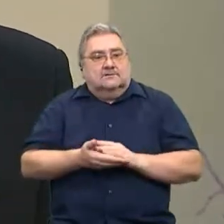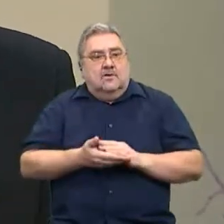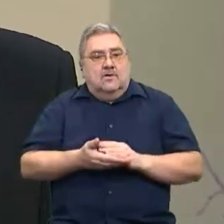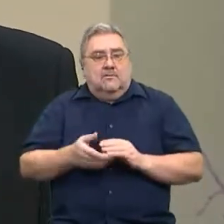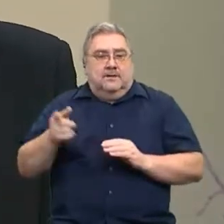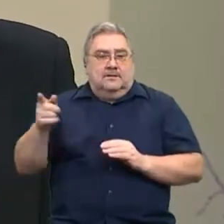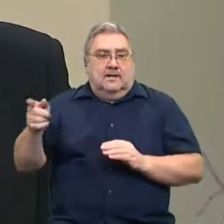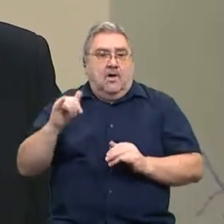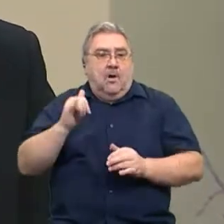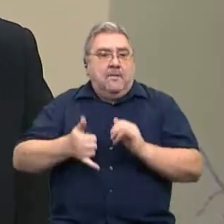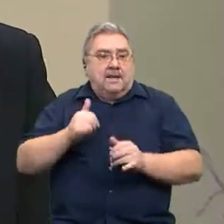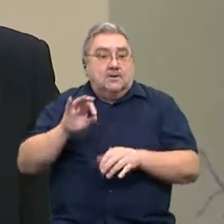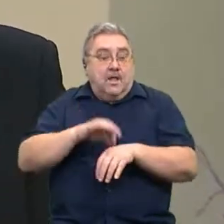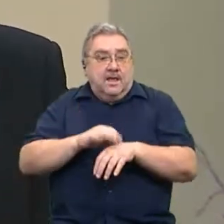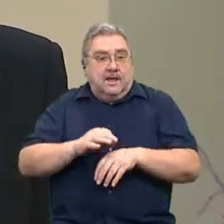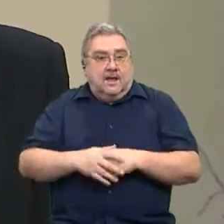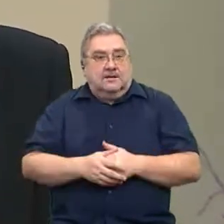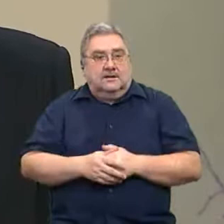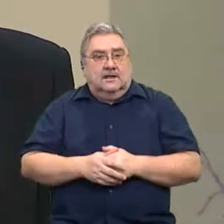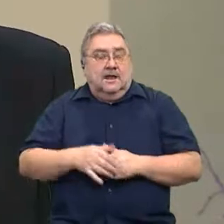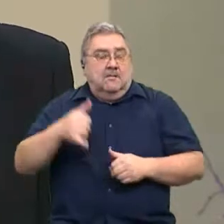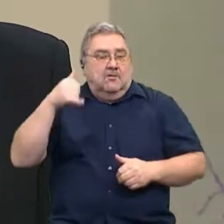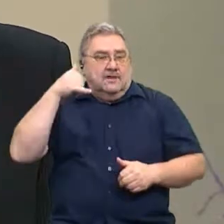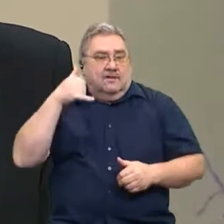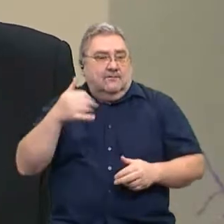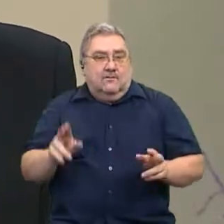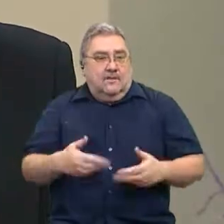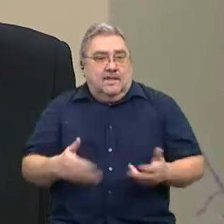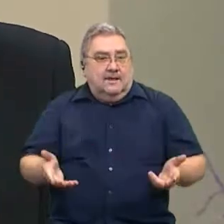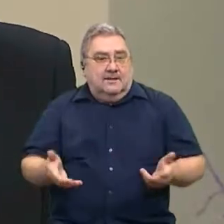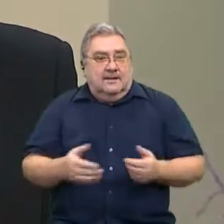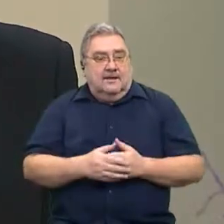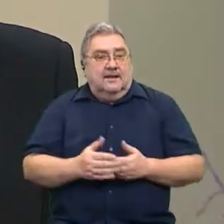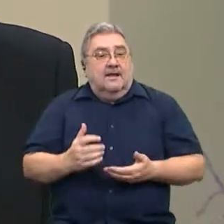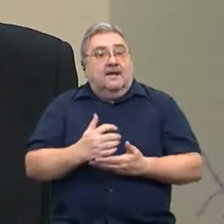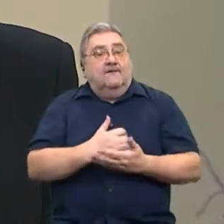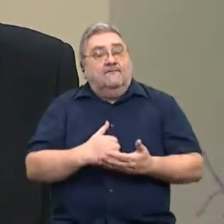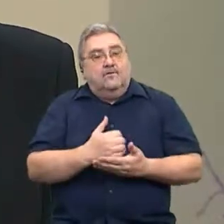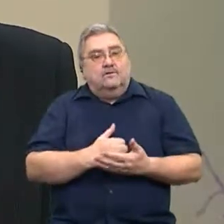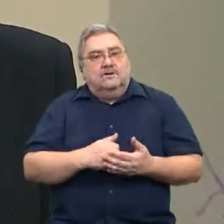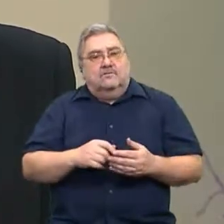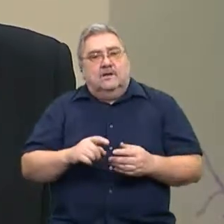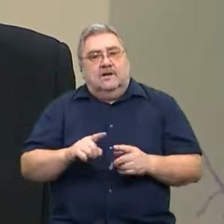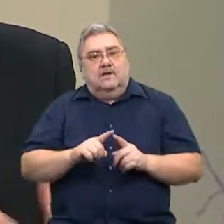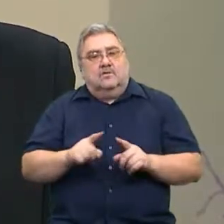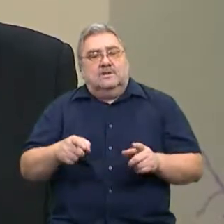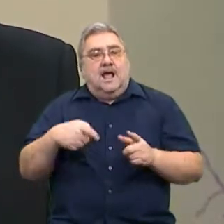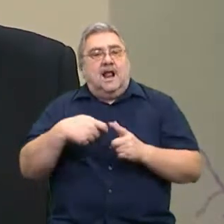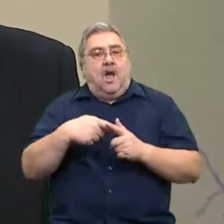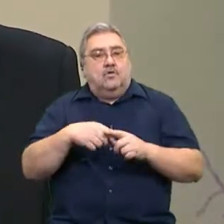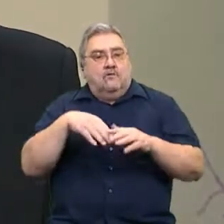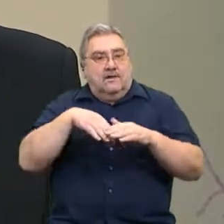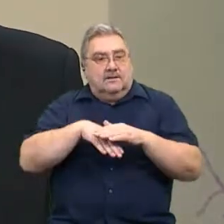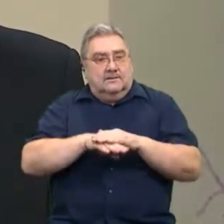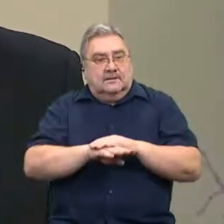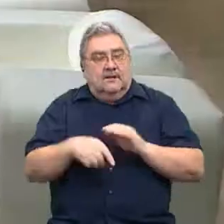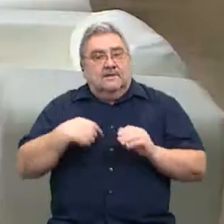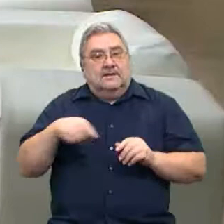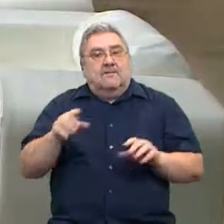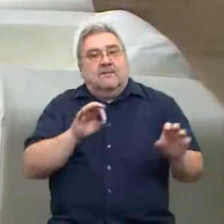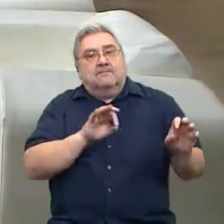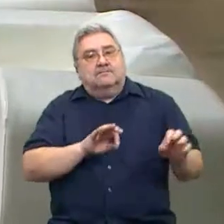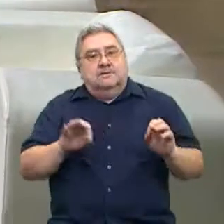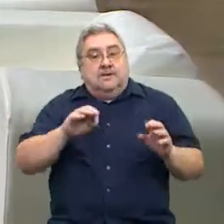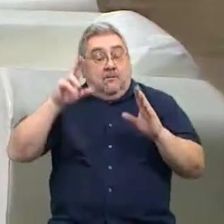něco takového, takže jsme zjistili, že po telefonu to nejde, tak využíváme nějaké cloudová úložiště, kde si nachystáme